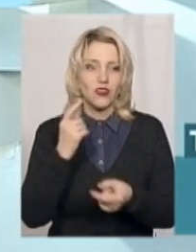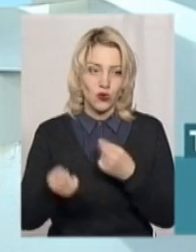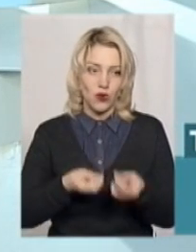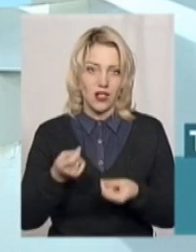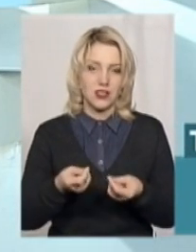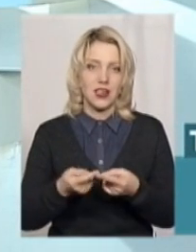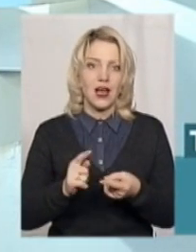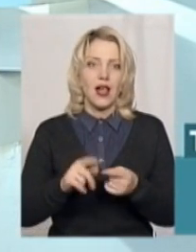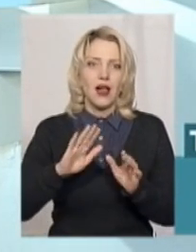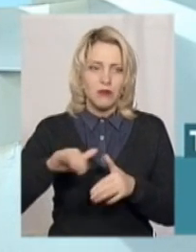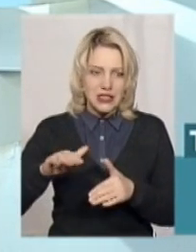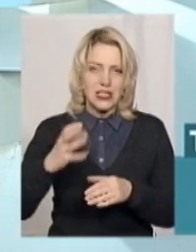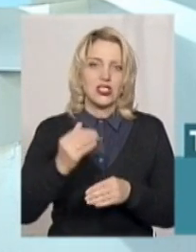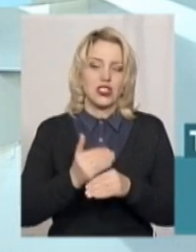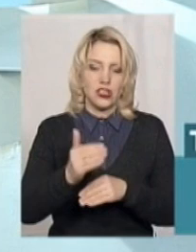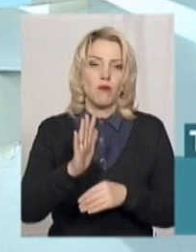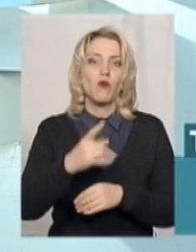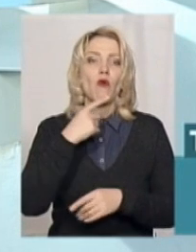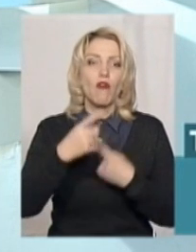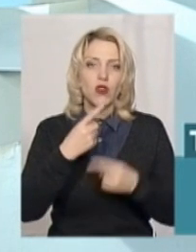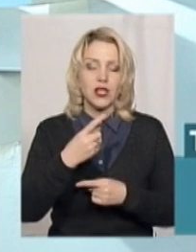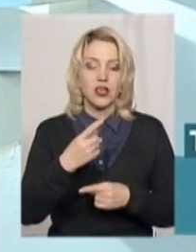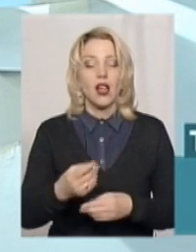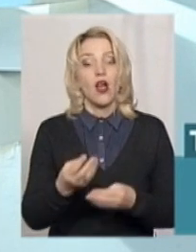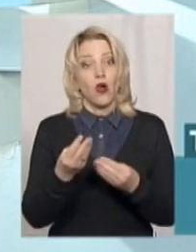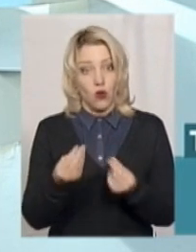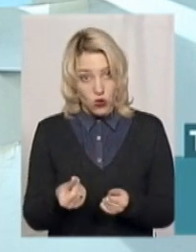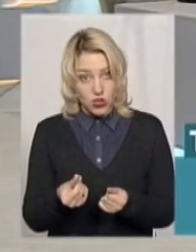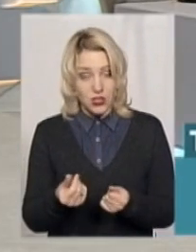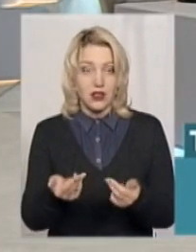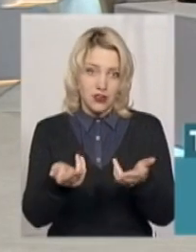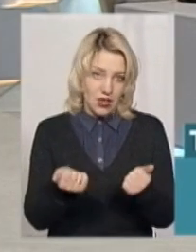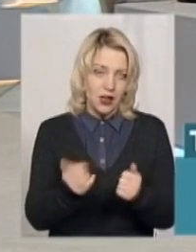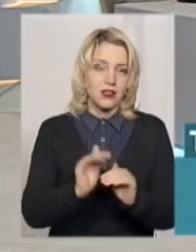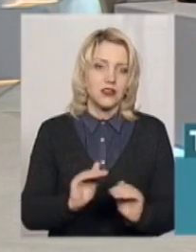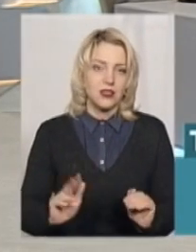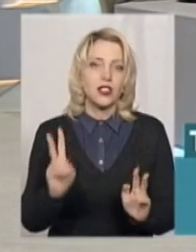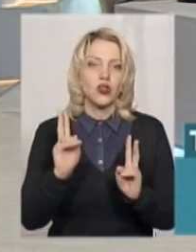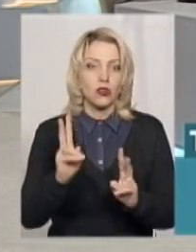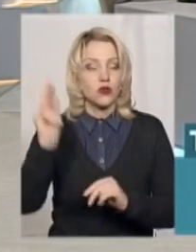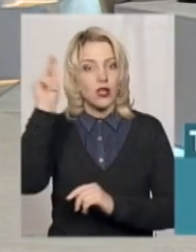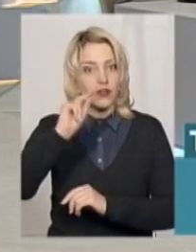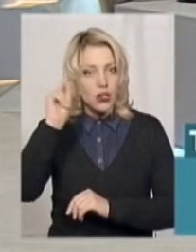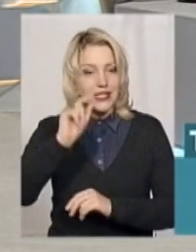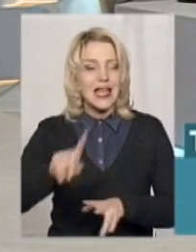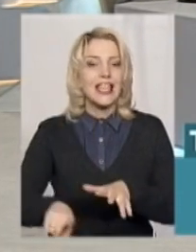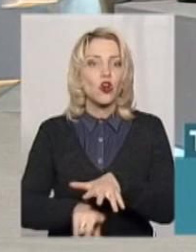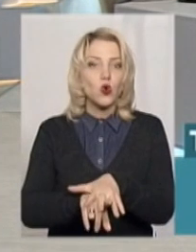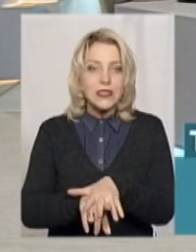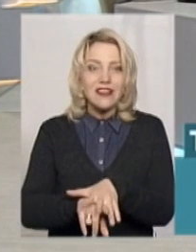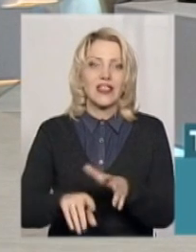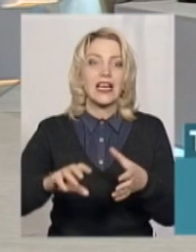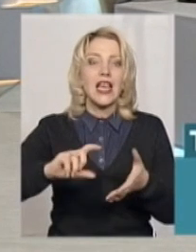про них, напевно, пізніше ще поговоримо. Щодо коштів, так, діти, які навчаються в інклюзивних